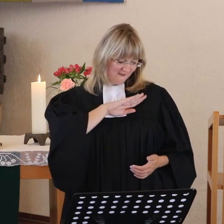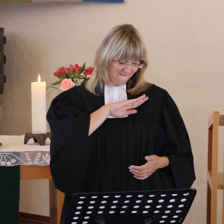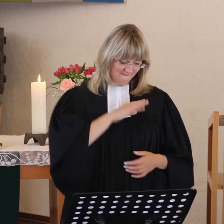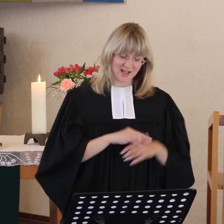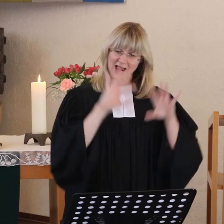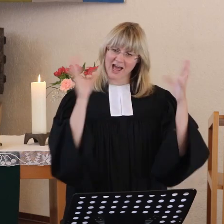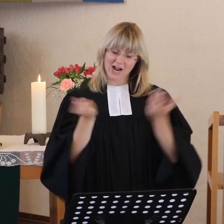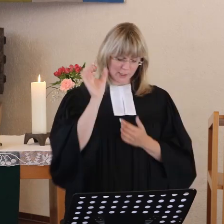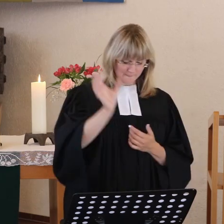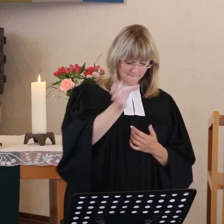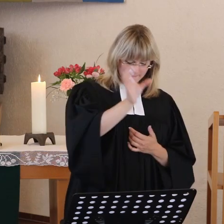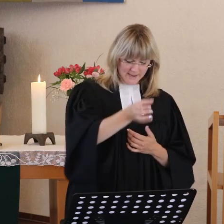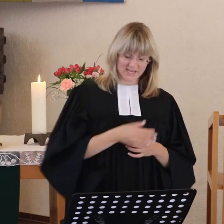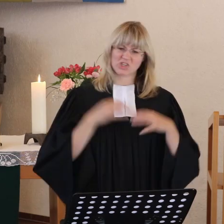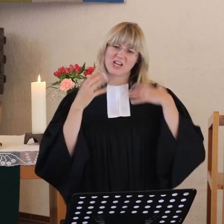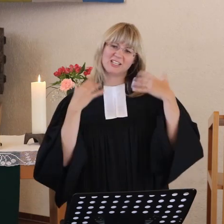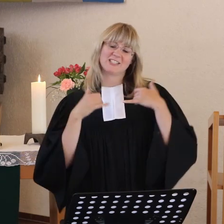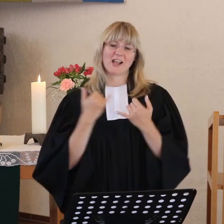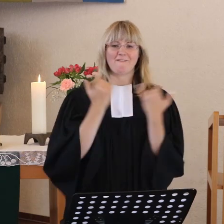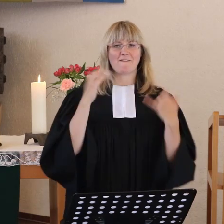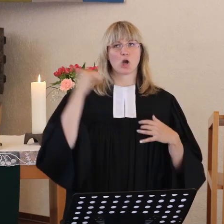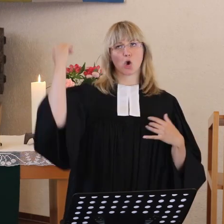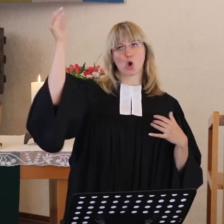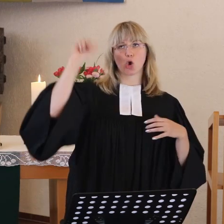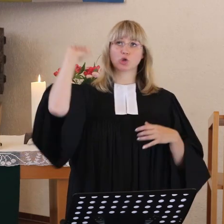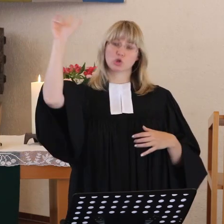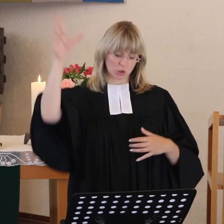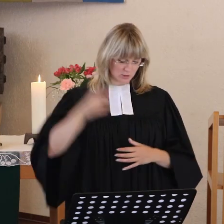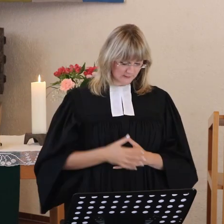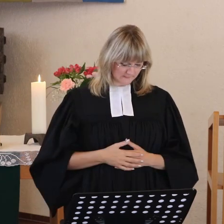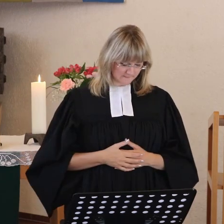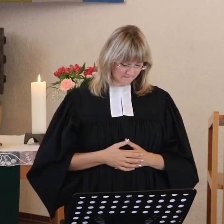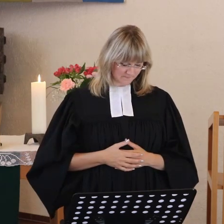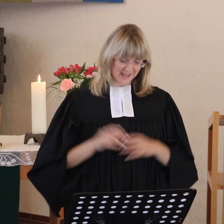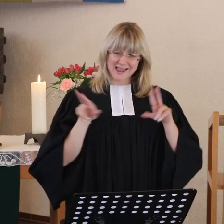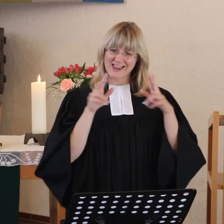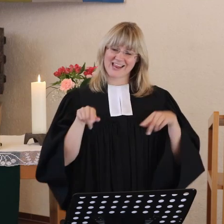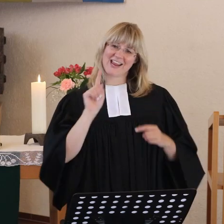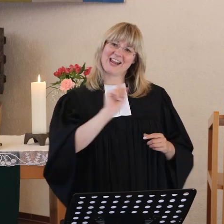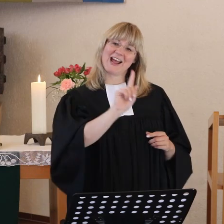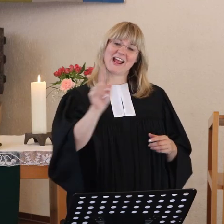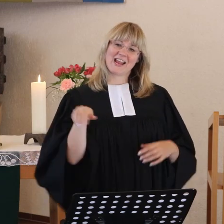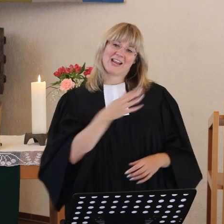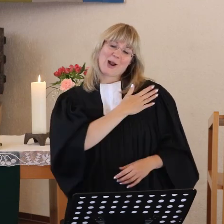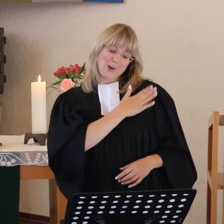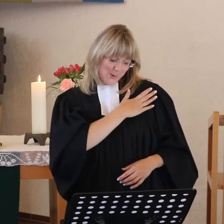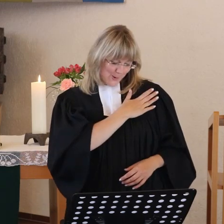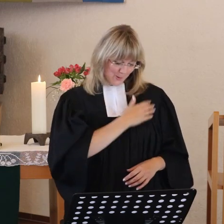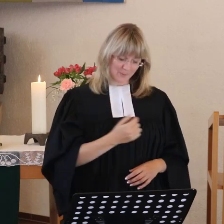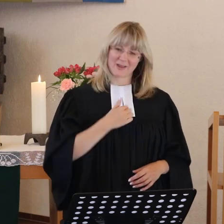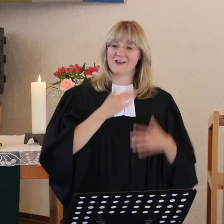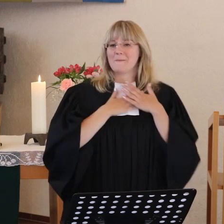Mein Leben lang will ich weitererzählen, wie großartig Gott ist. Und strahlende Lieder über